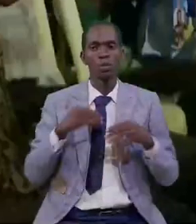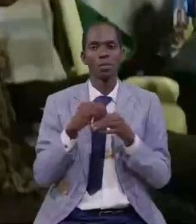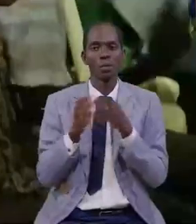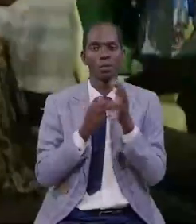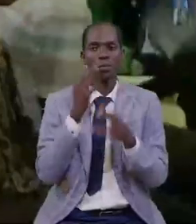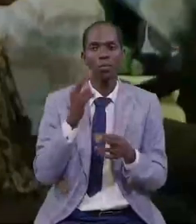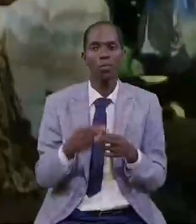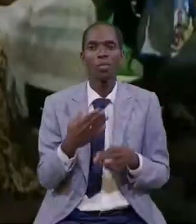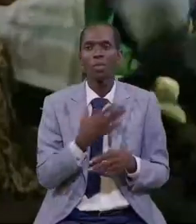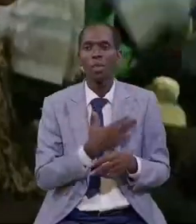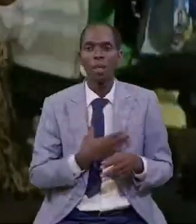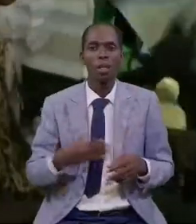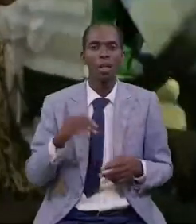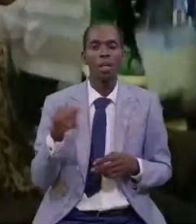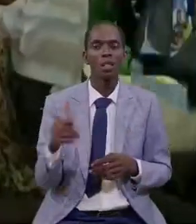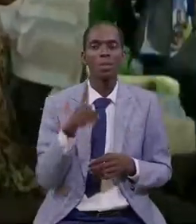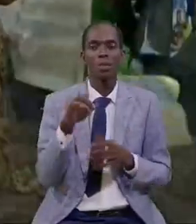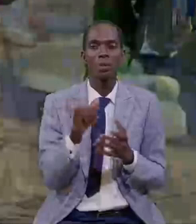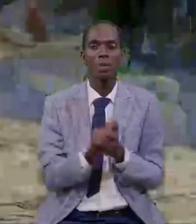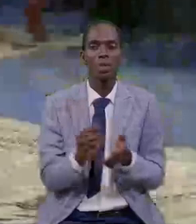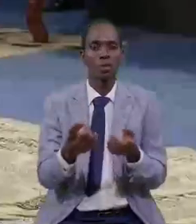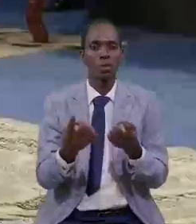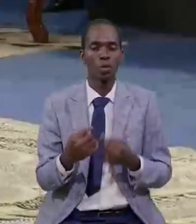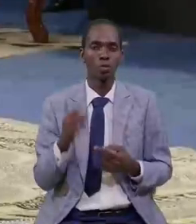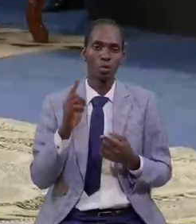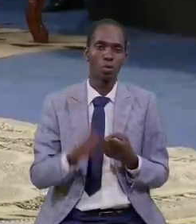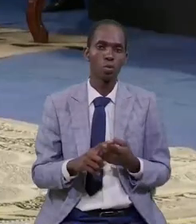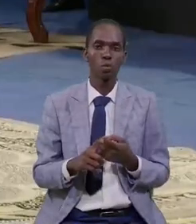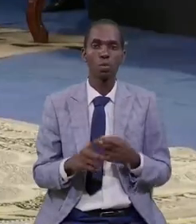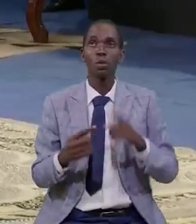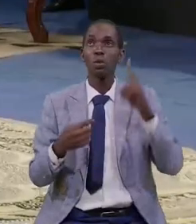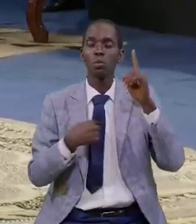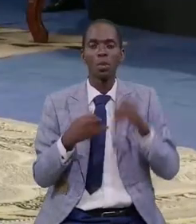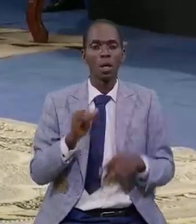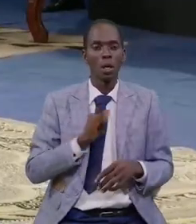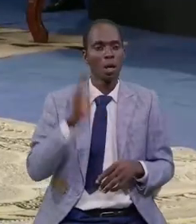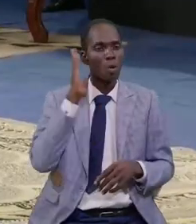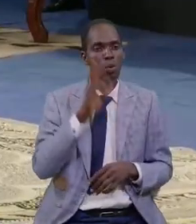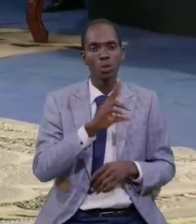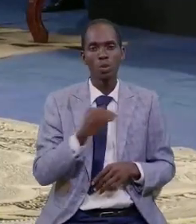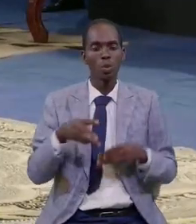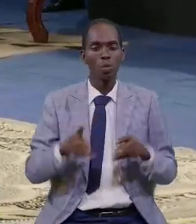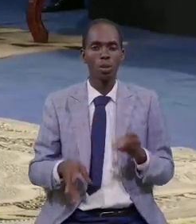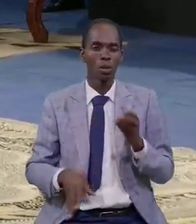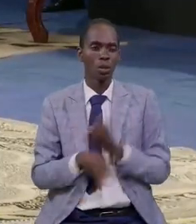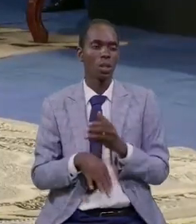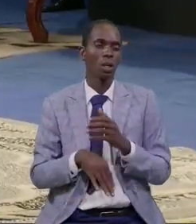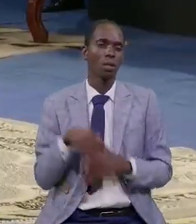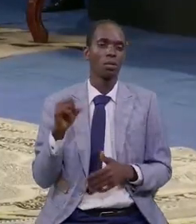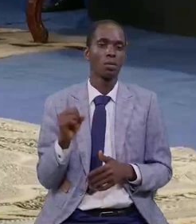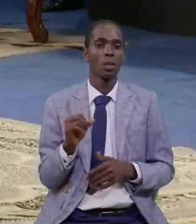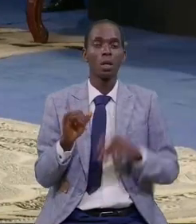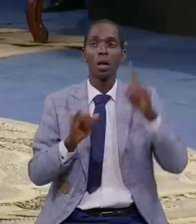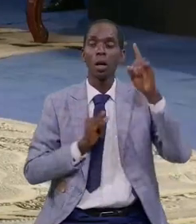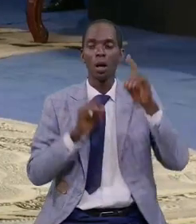et quiconque vient à moi je ne le rejetterai point il faut que je fasse quelle œuvre